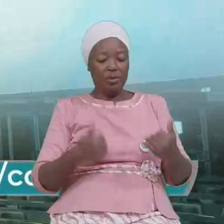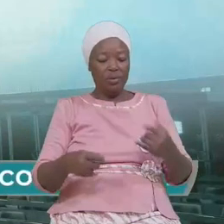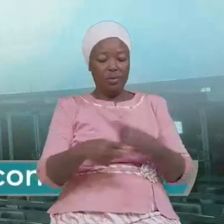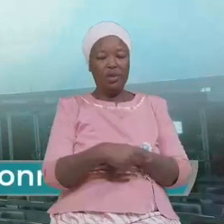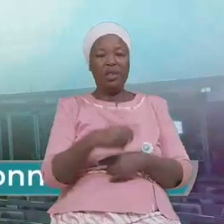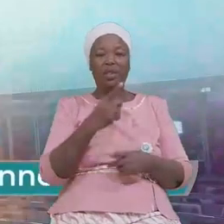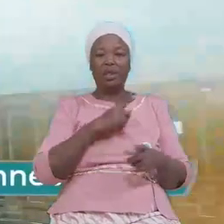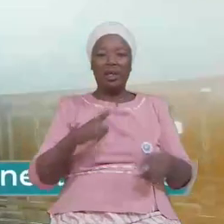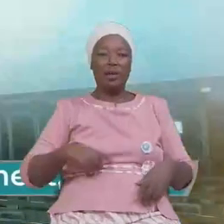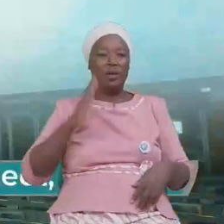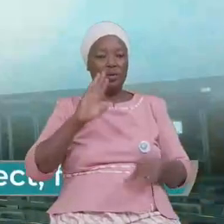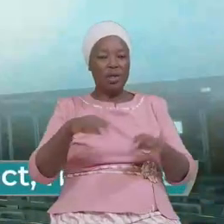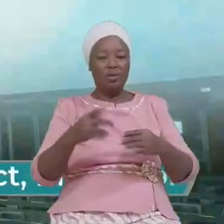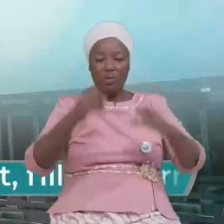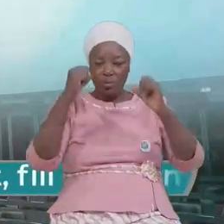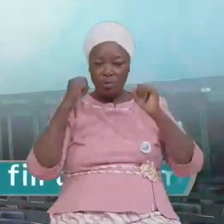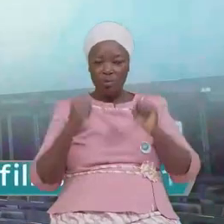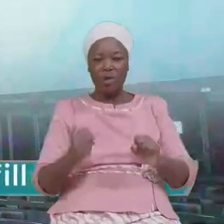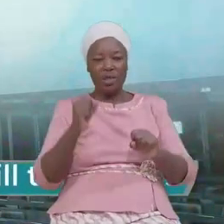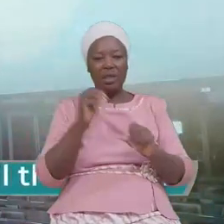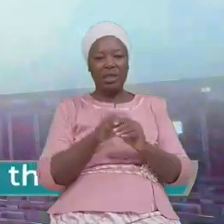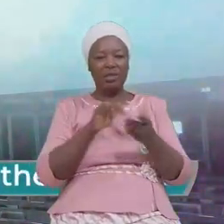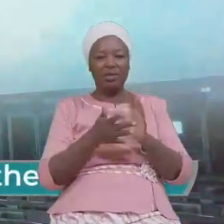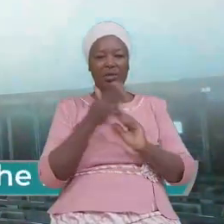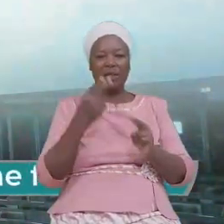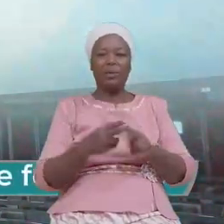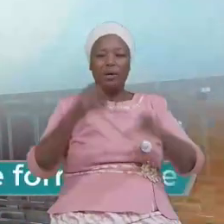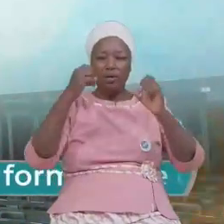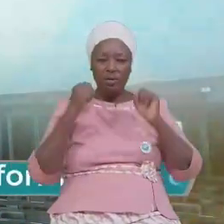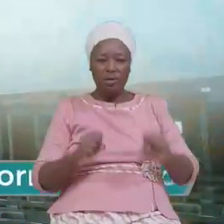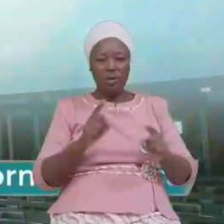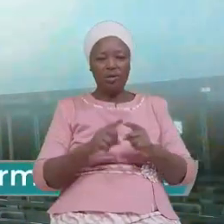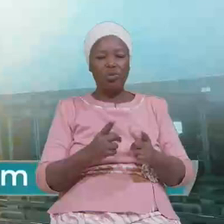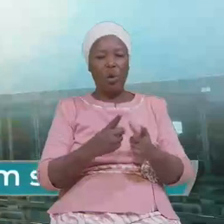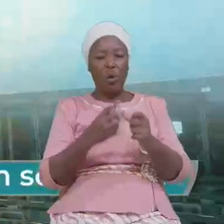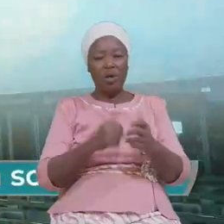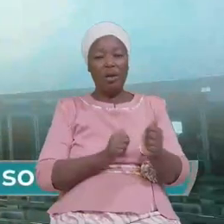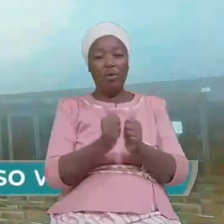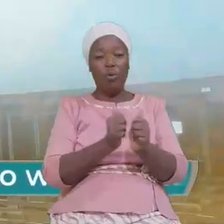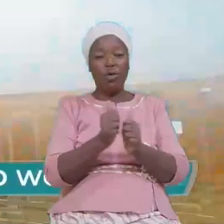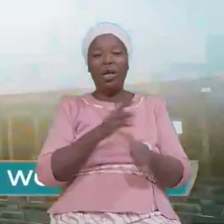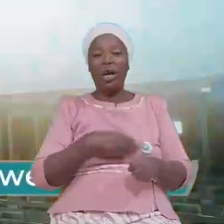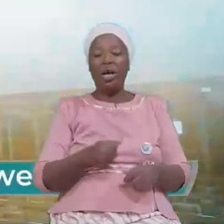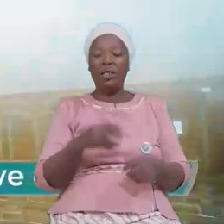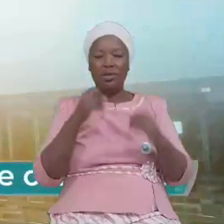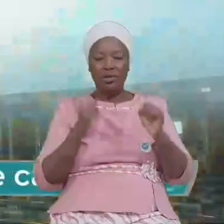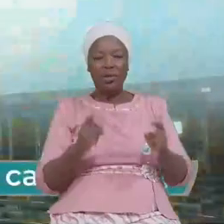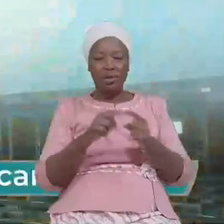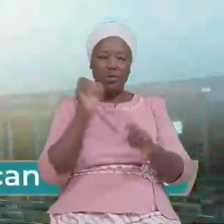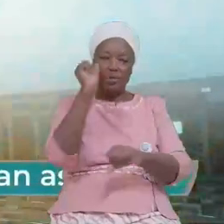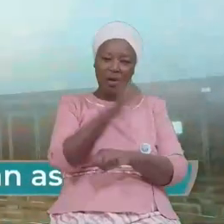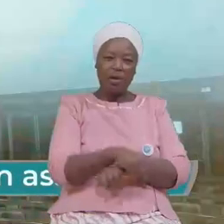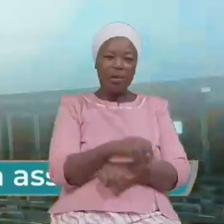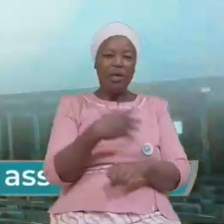Le Seigneur vous fortifiera. La force pour courir et faire la course chrétienne, la